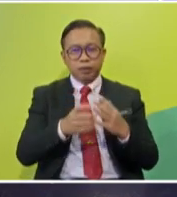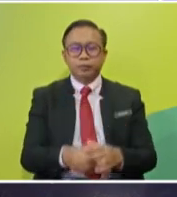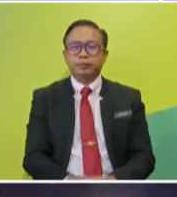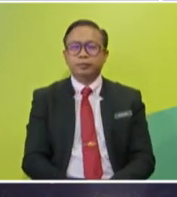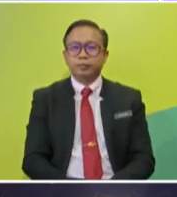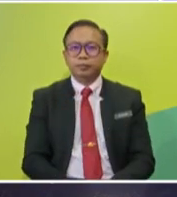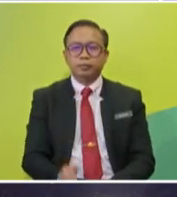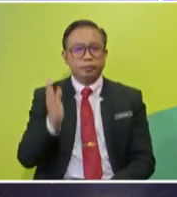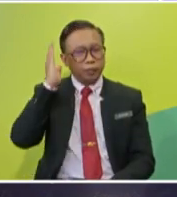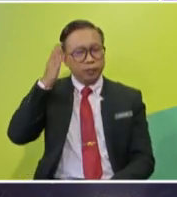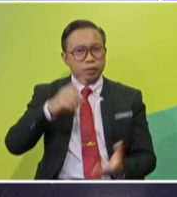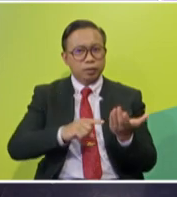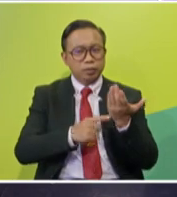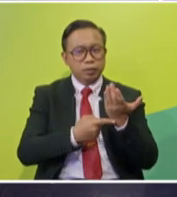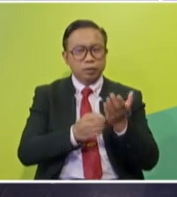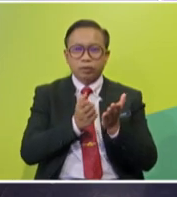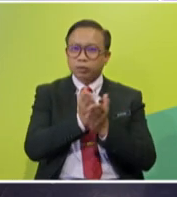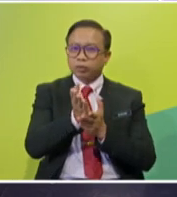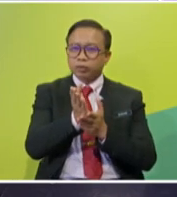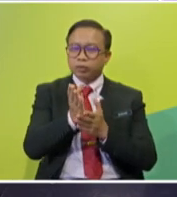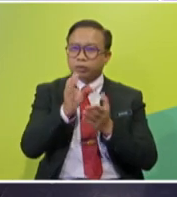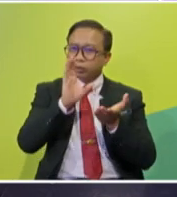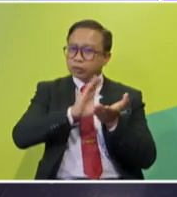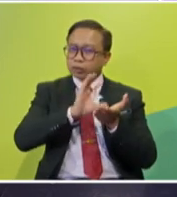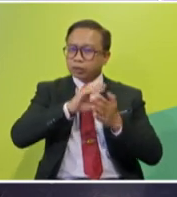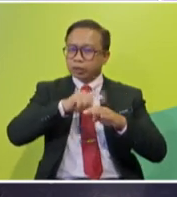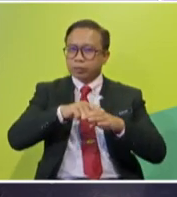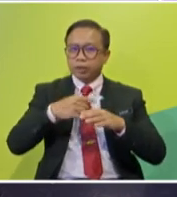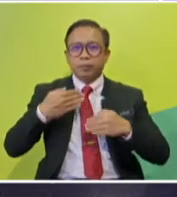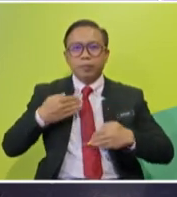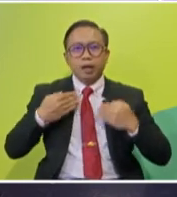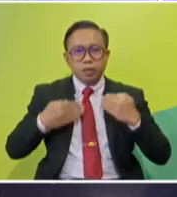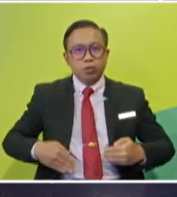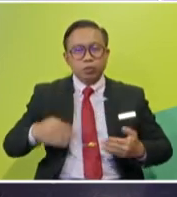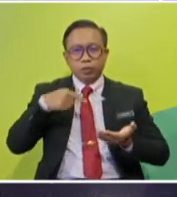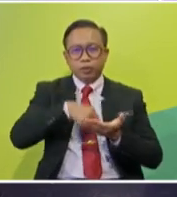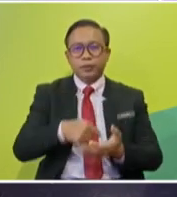saya akan mulai kain terus kita di baju nih